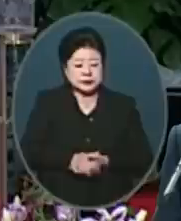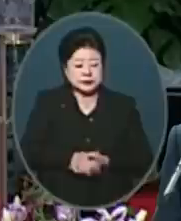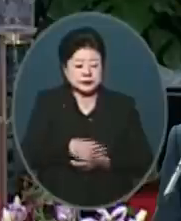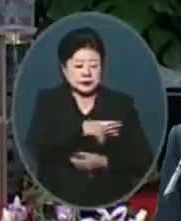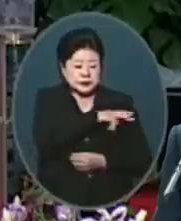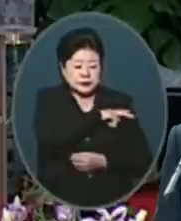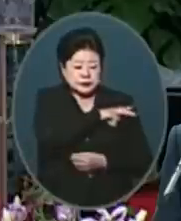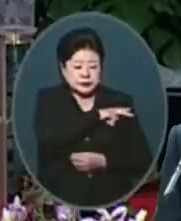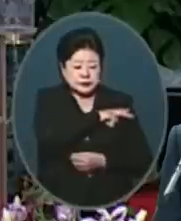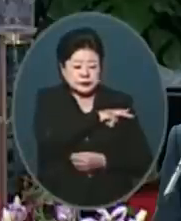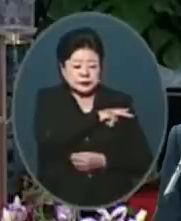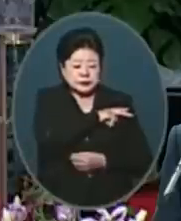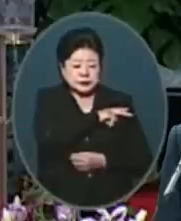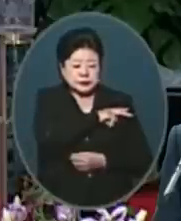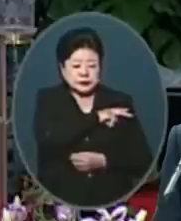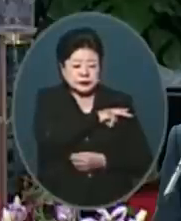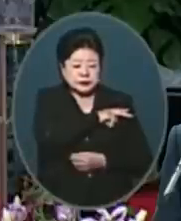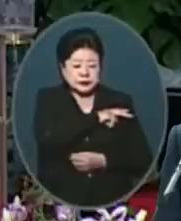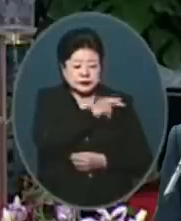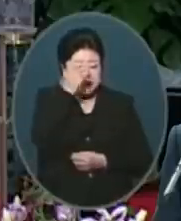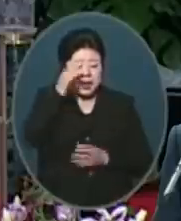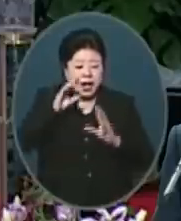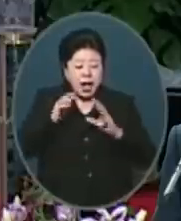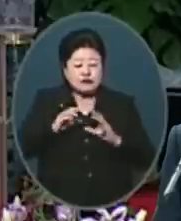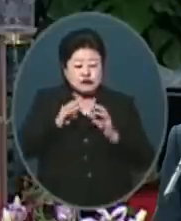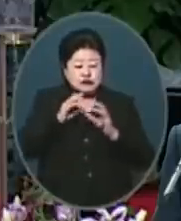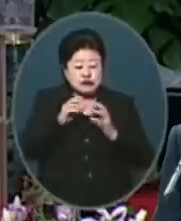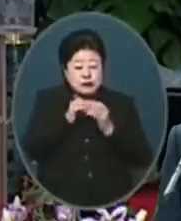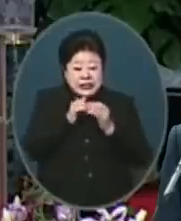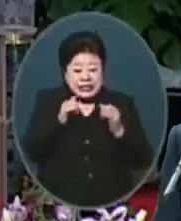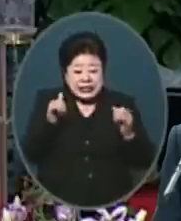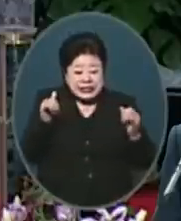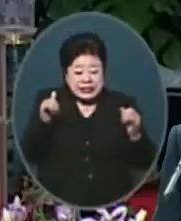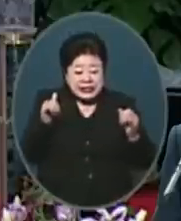2위를 기록했습니다. 우리나라 국민이